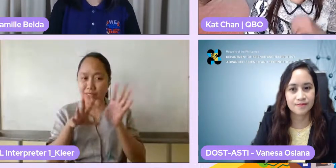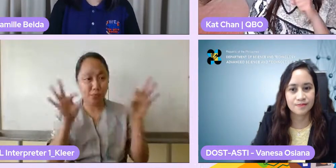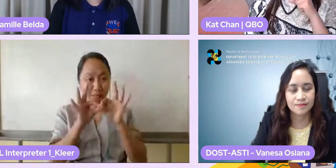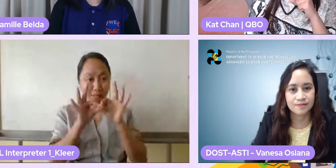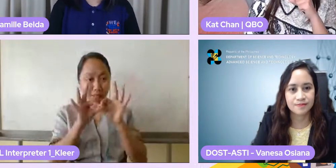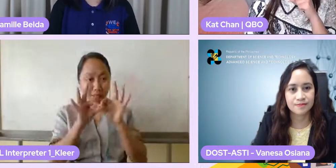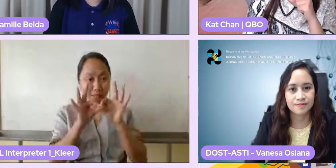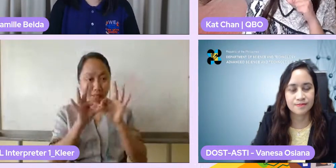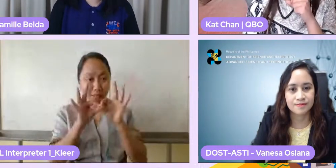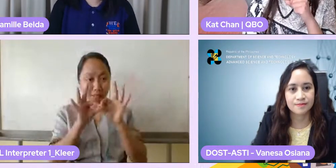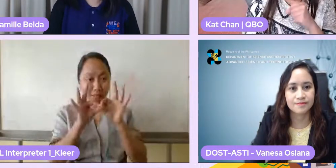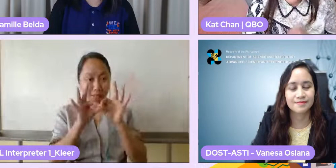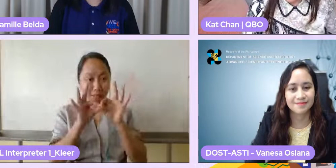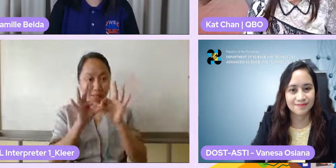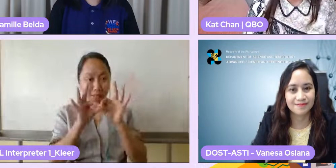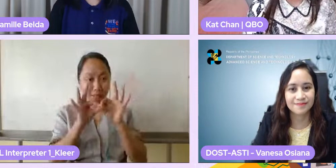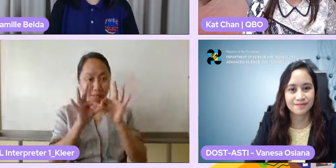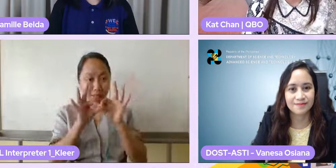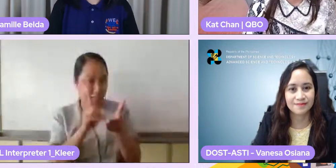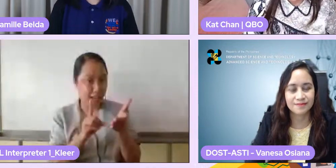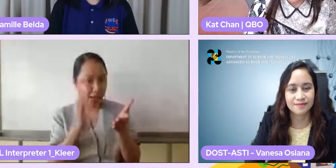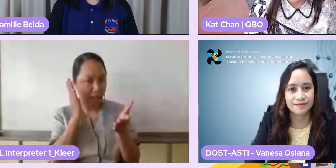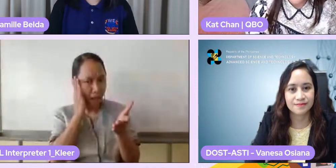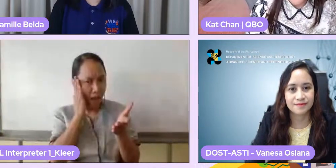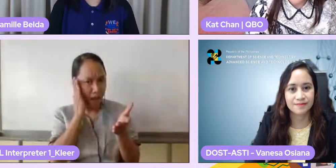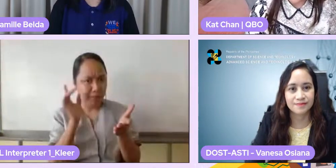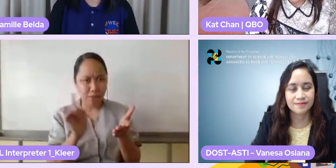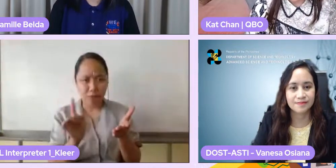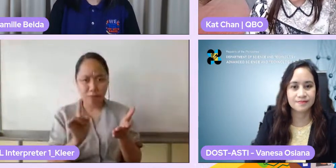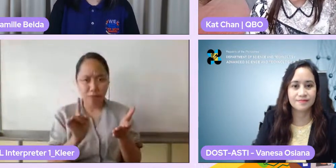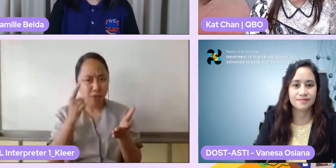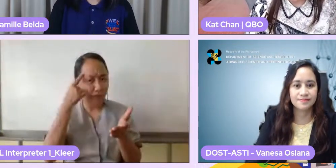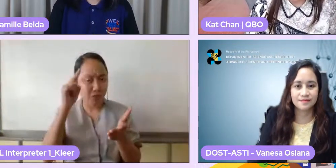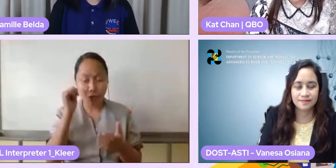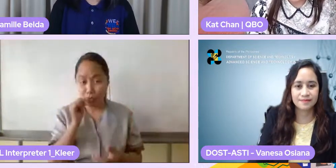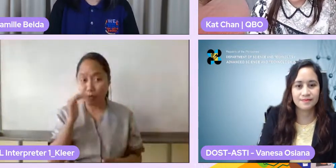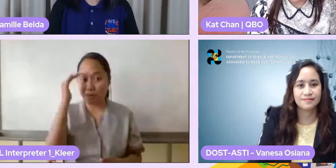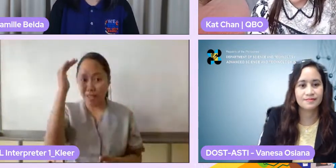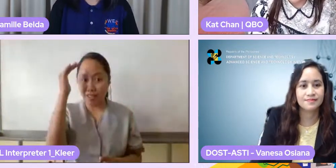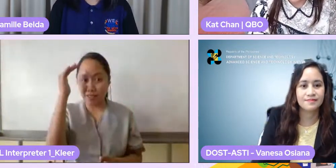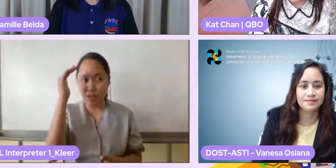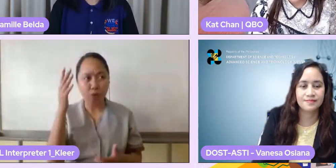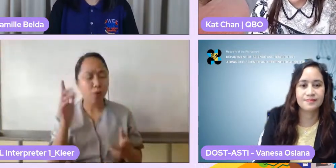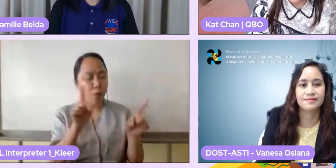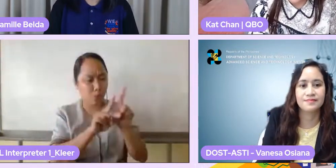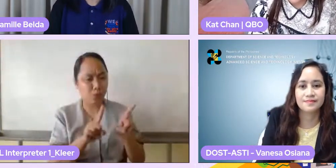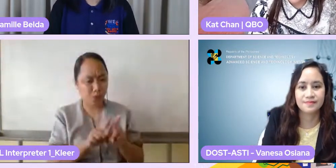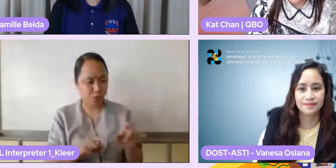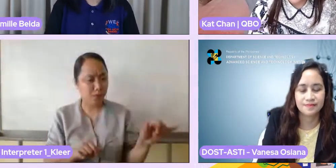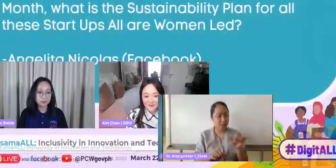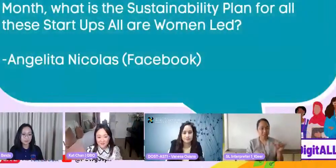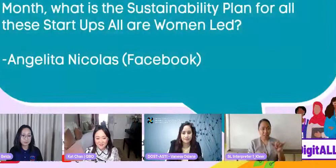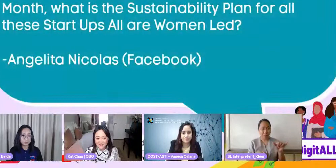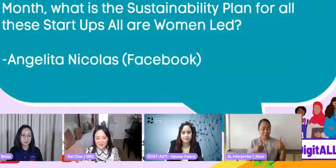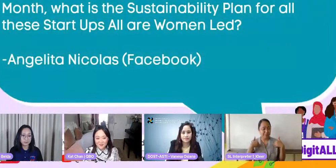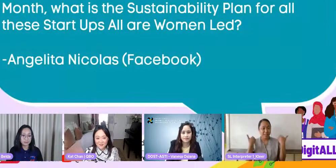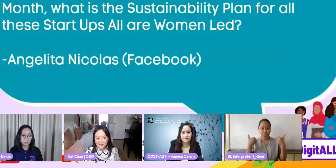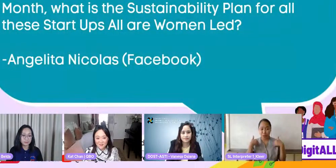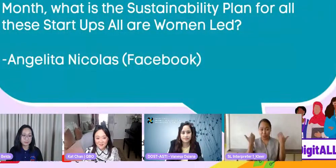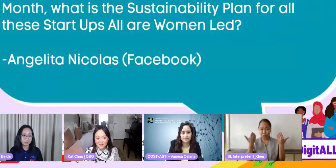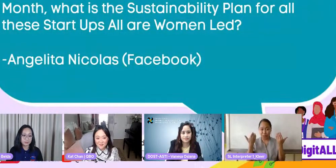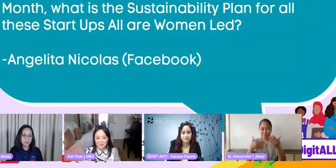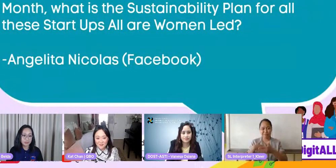sa kababaihan at syempre sa ating mga kabataan. All right, next question.